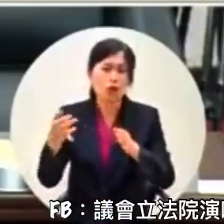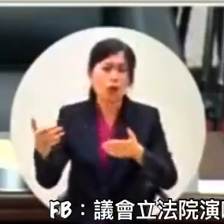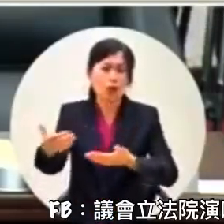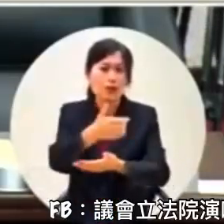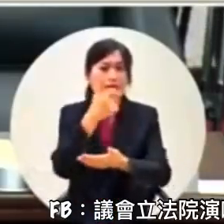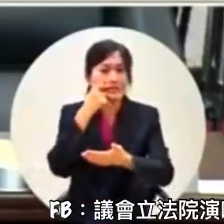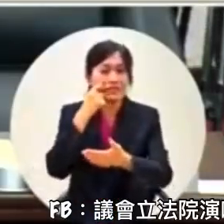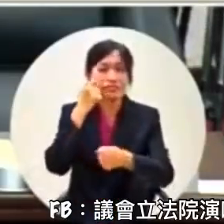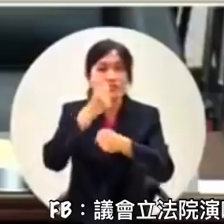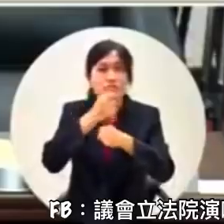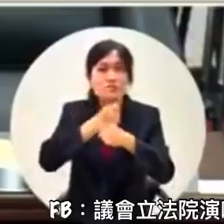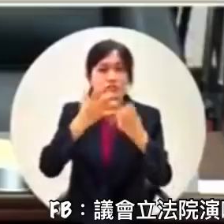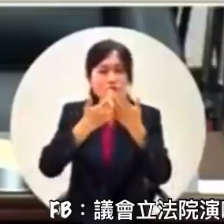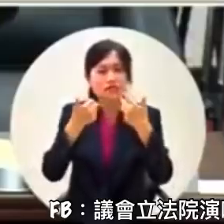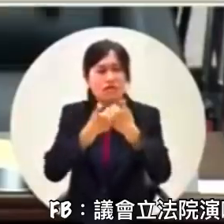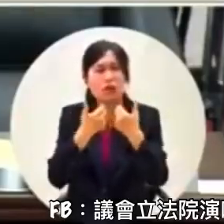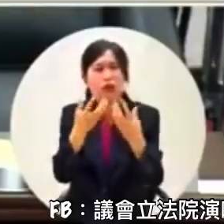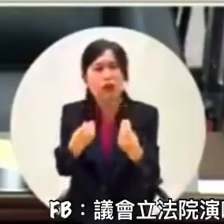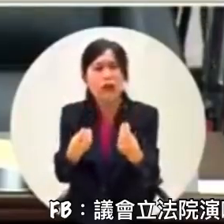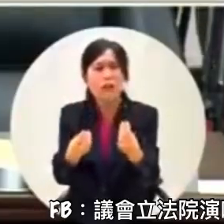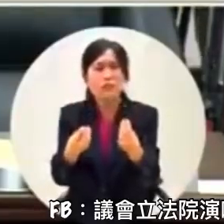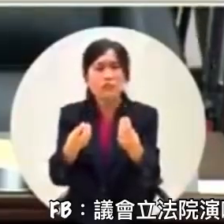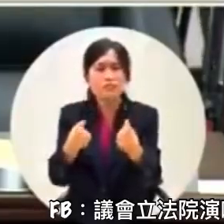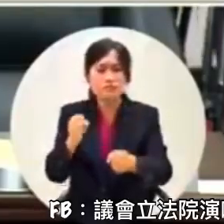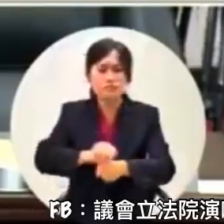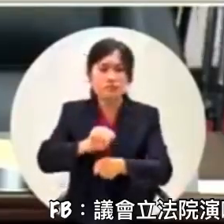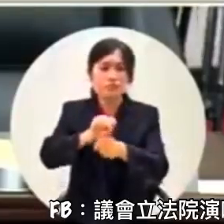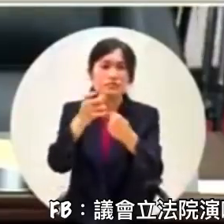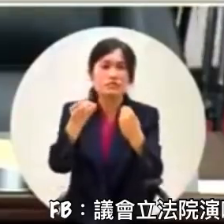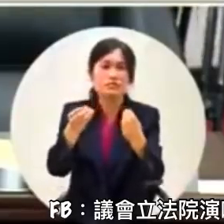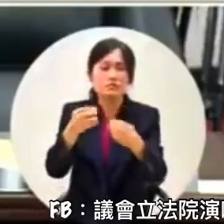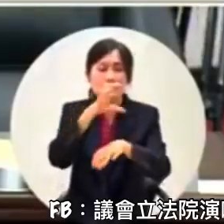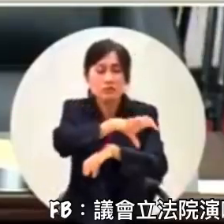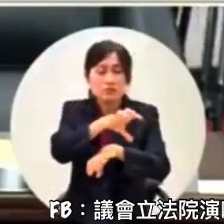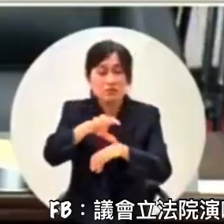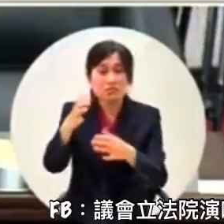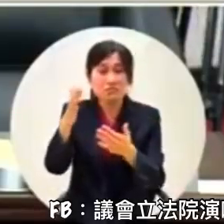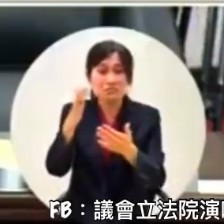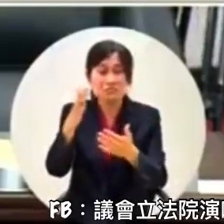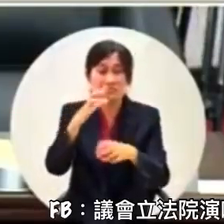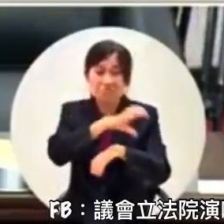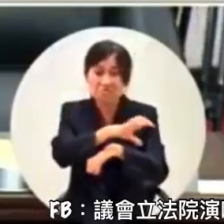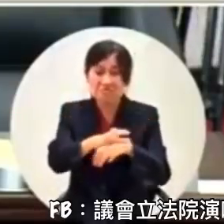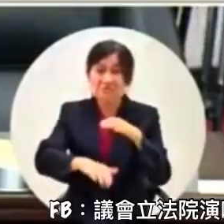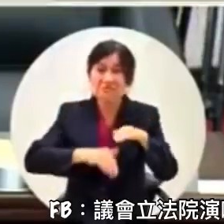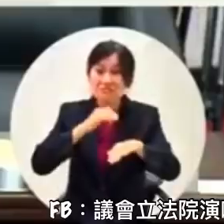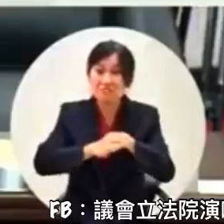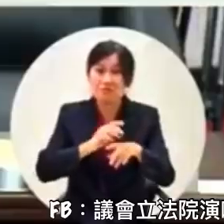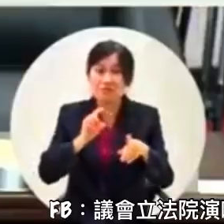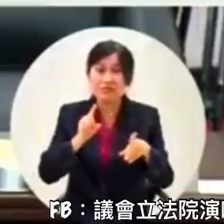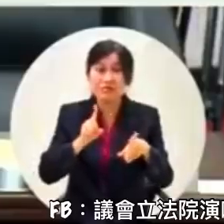也无增加。啊哥，卖跟谭都爱讲诶，环境成本还没计算哦。哦，这是我以上。